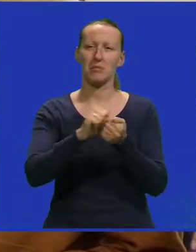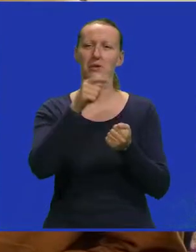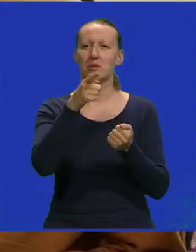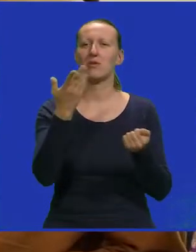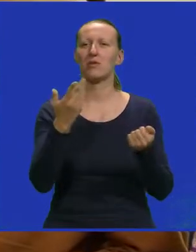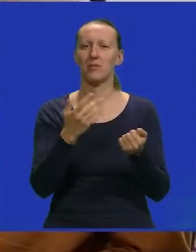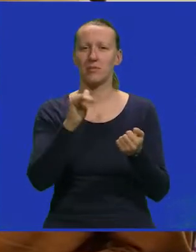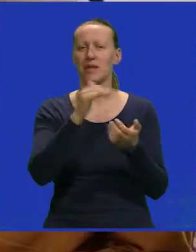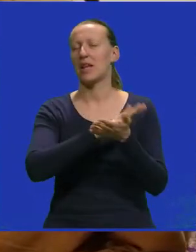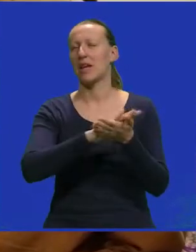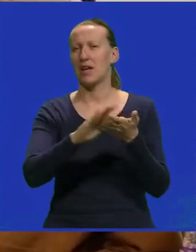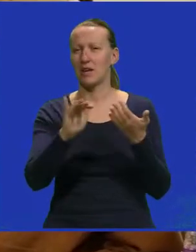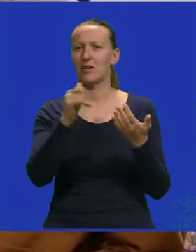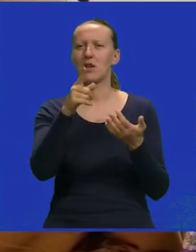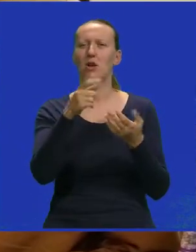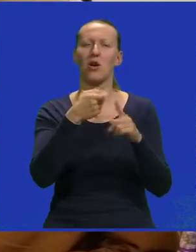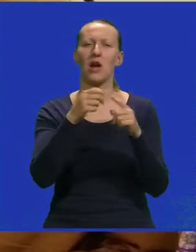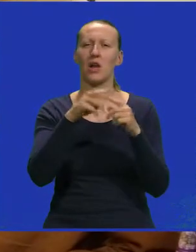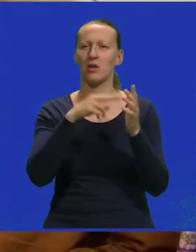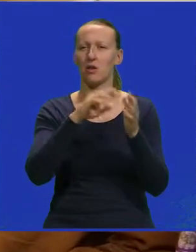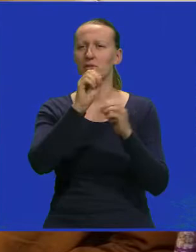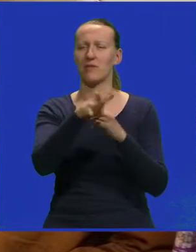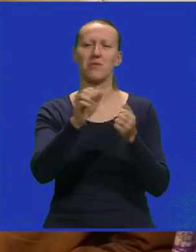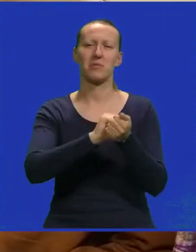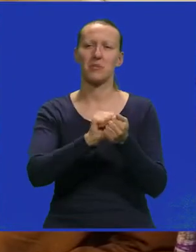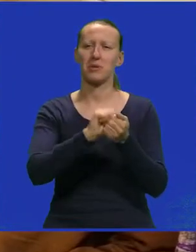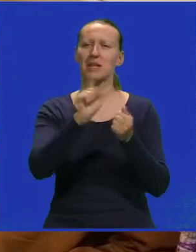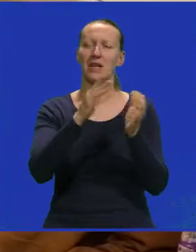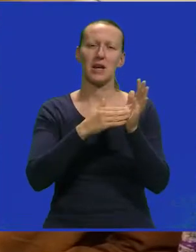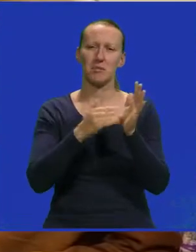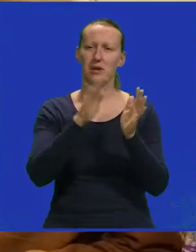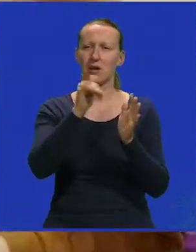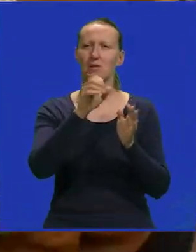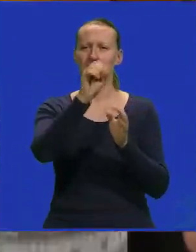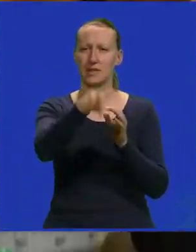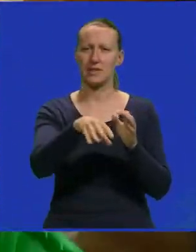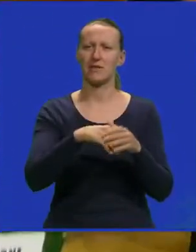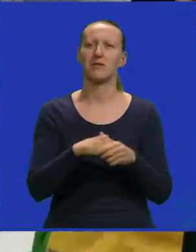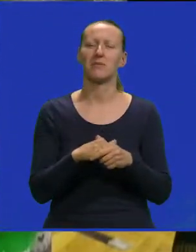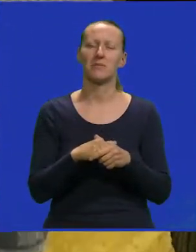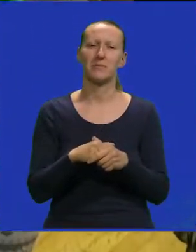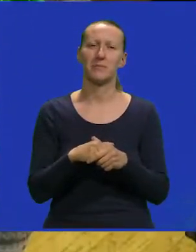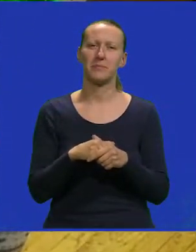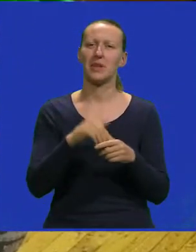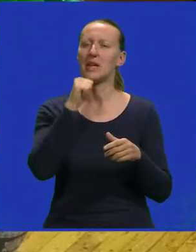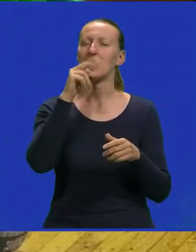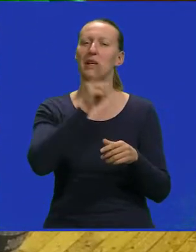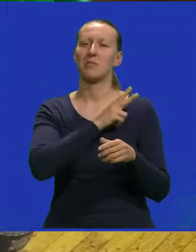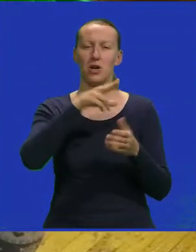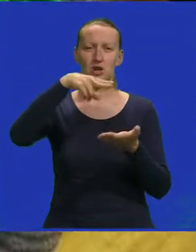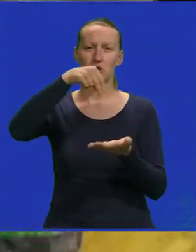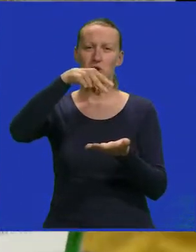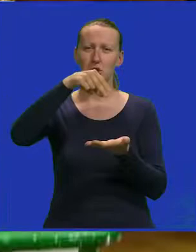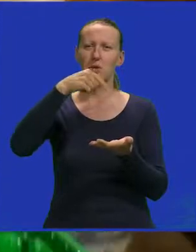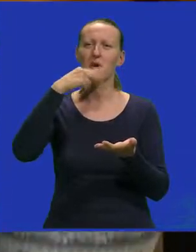je jednostavno. Da, to je karton pod papir, nije prljav, tako da... Dobro, pretamo. I imamo